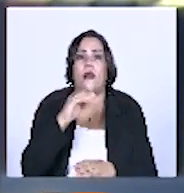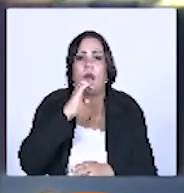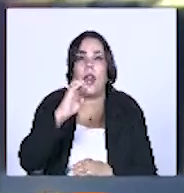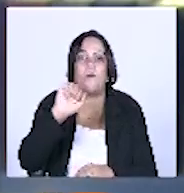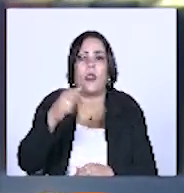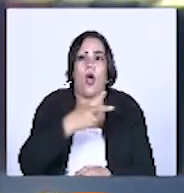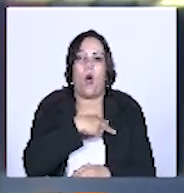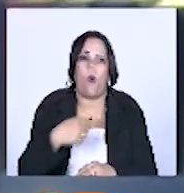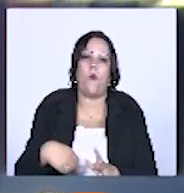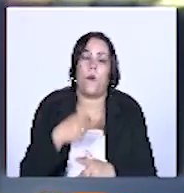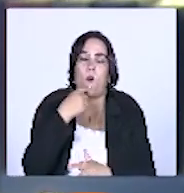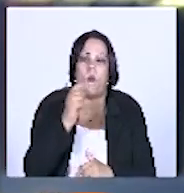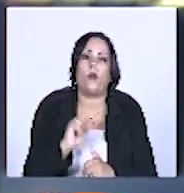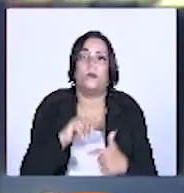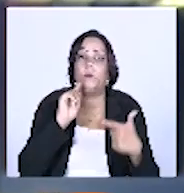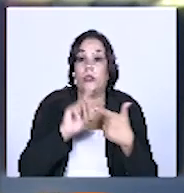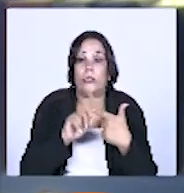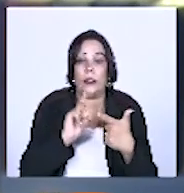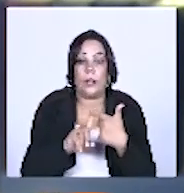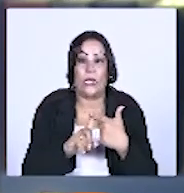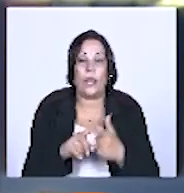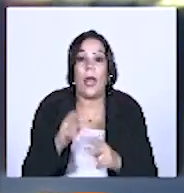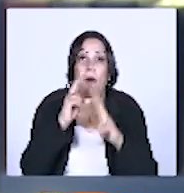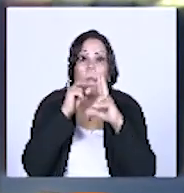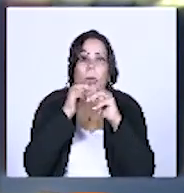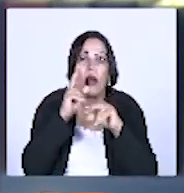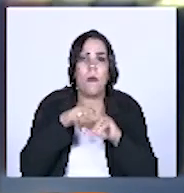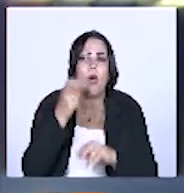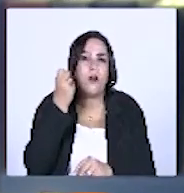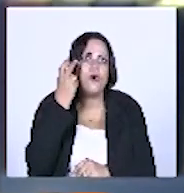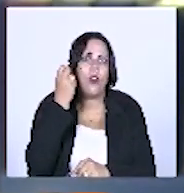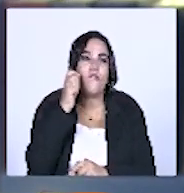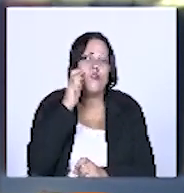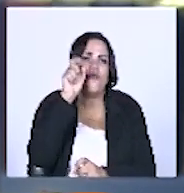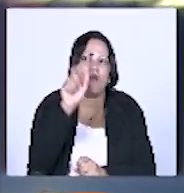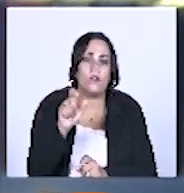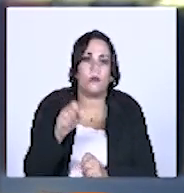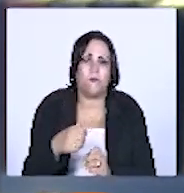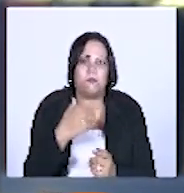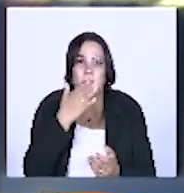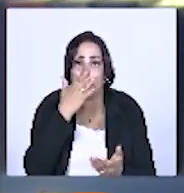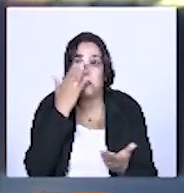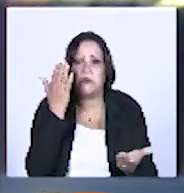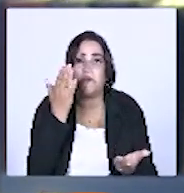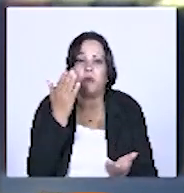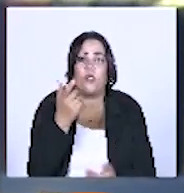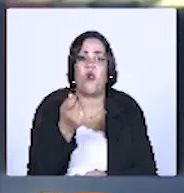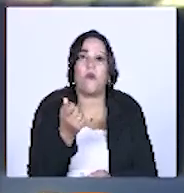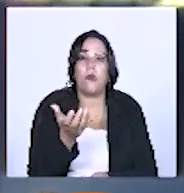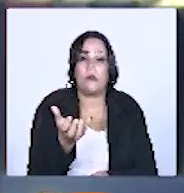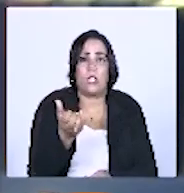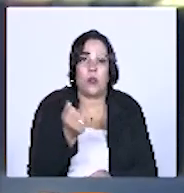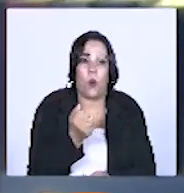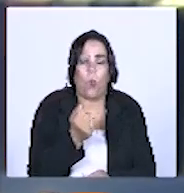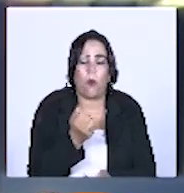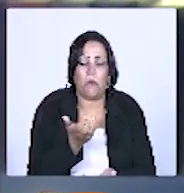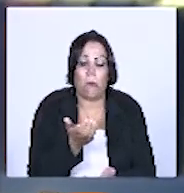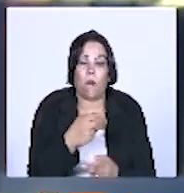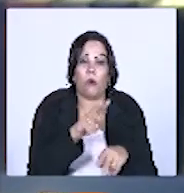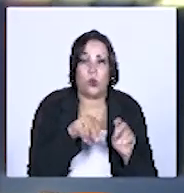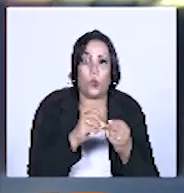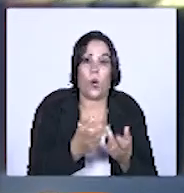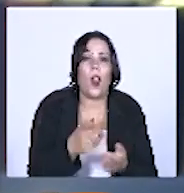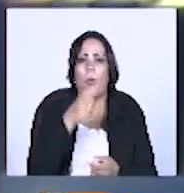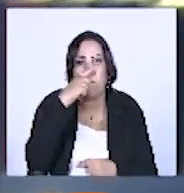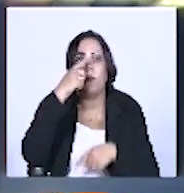بيتقال الامر الثاني بيتكلم عن ثقافه المواطن قال لك المواطن ما يعرفش ان انت تدي له فلوس في ايده يروح يشتري لا المواطن